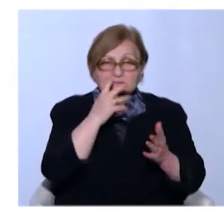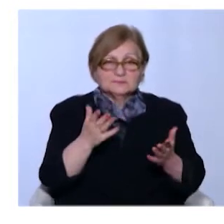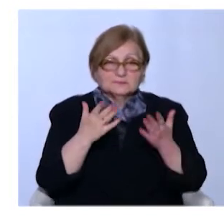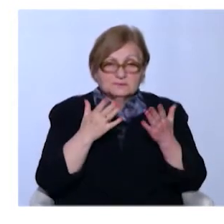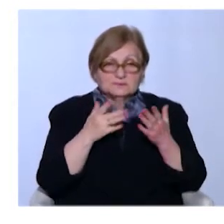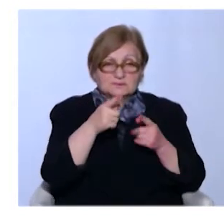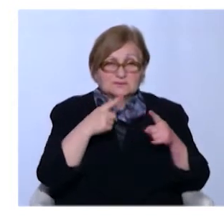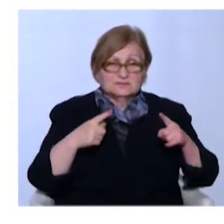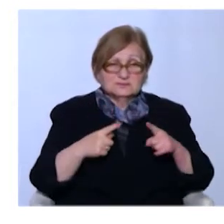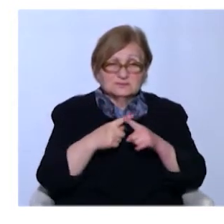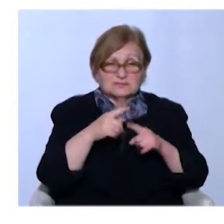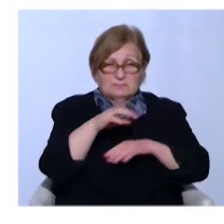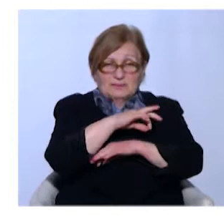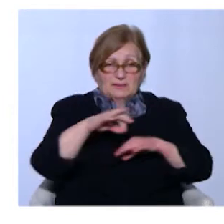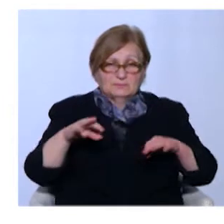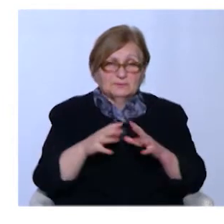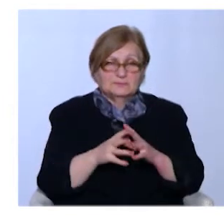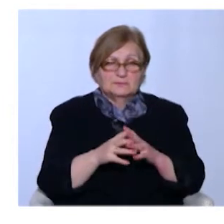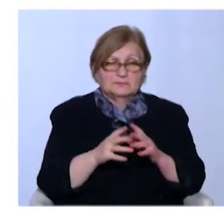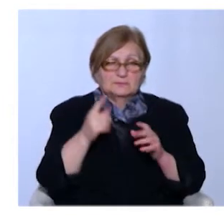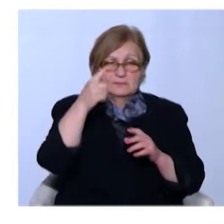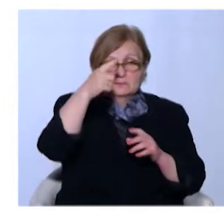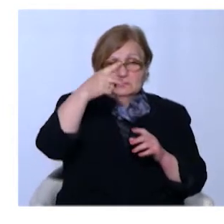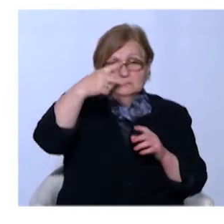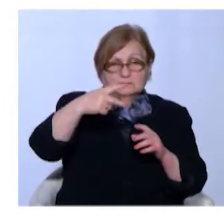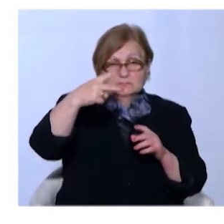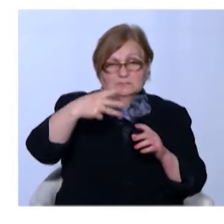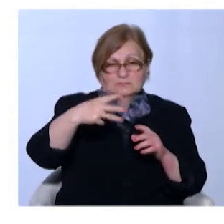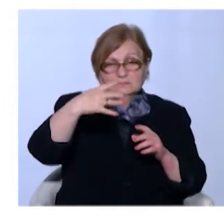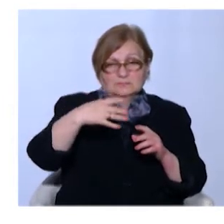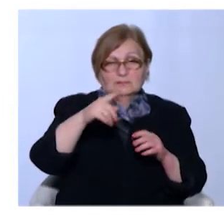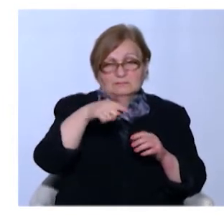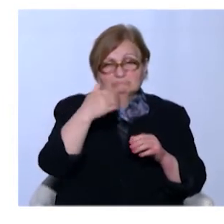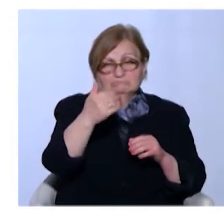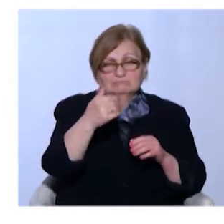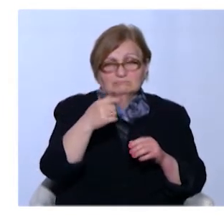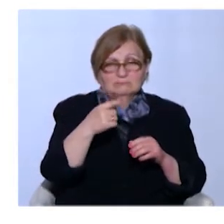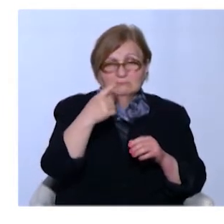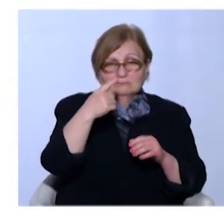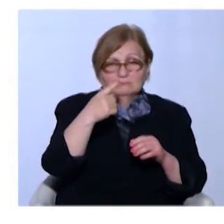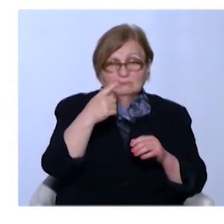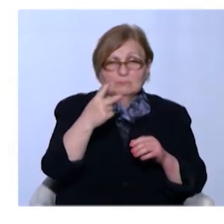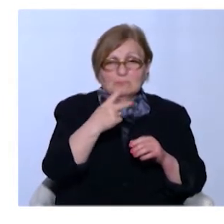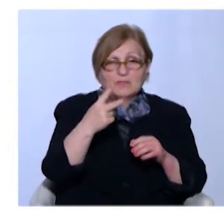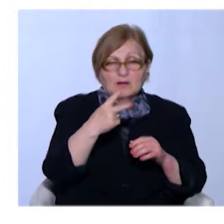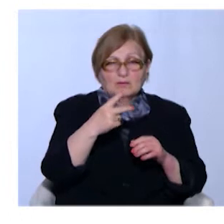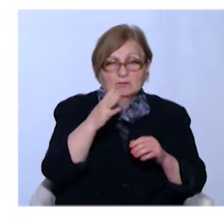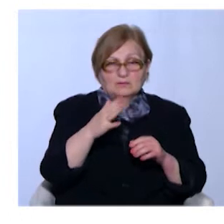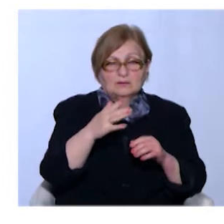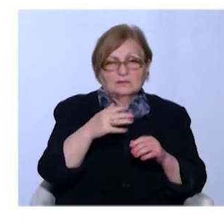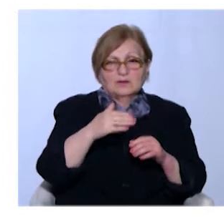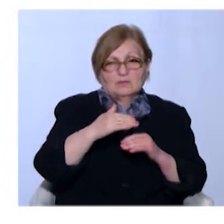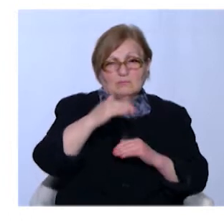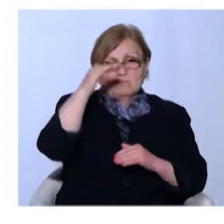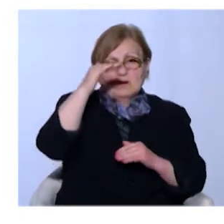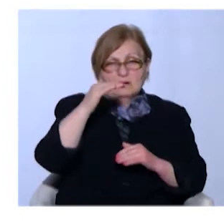წრფეები რომ პირველ მეოთხეთში გადაიკვეთნონ, მეორე წრფის მეორე წრფე Y-ერთს უფრო ზევით